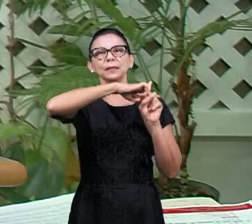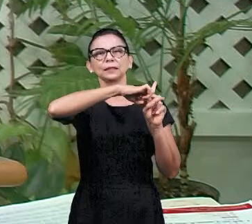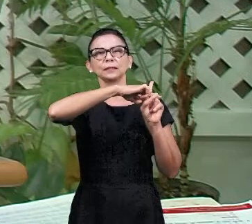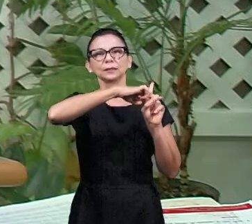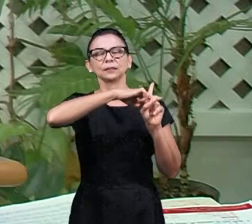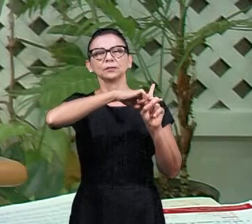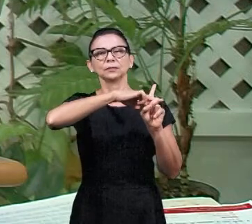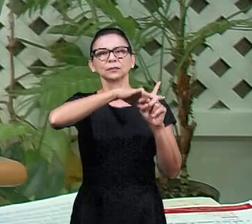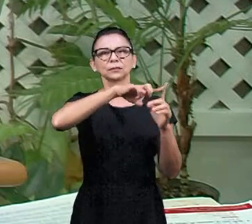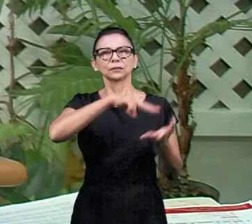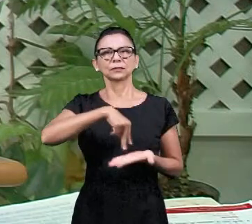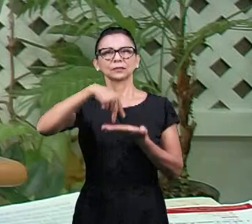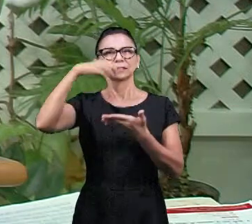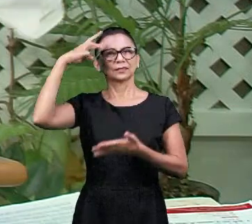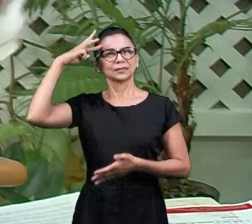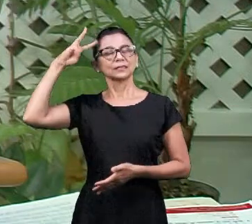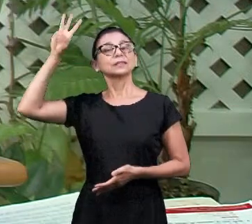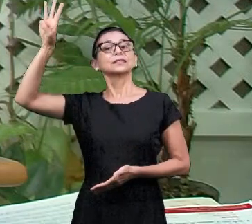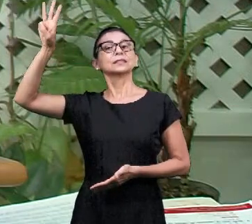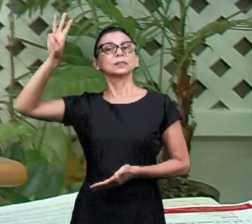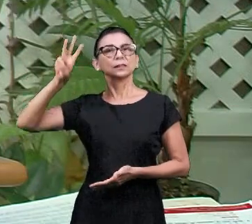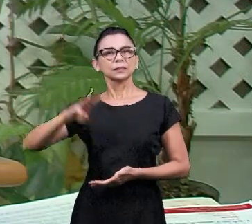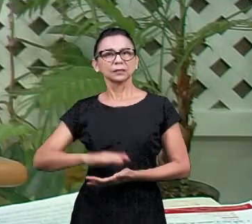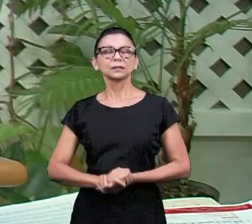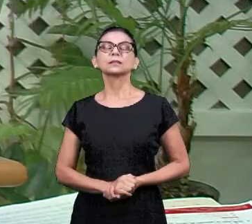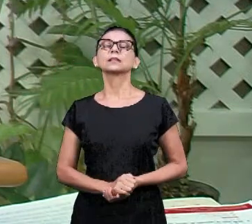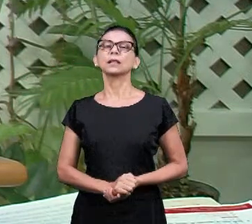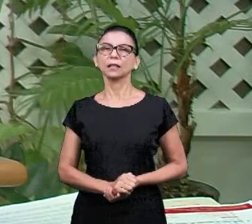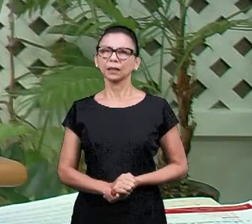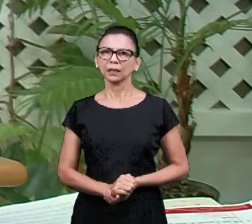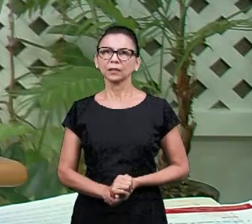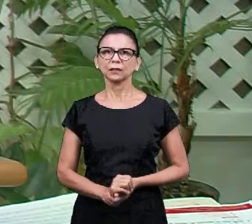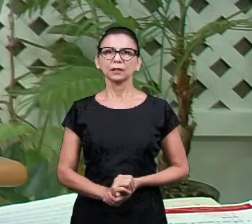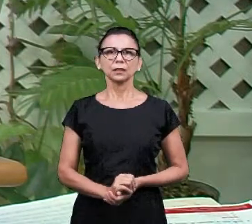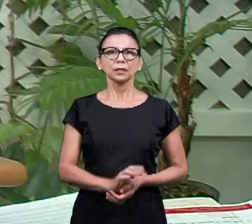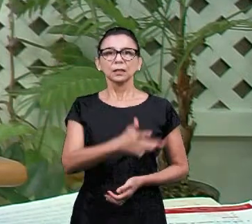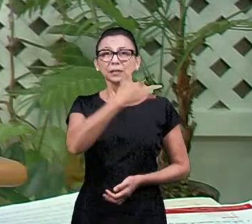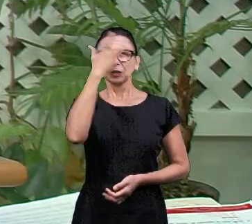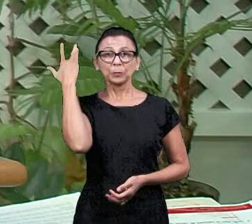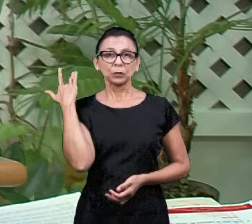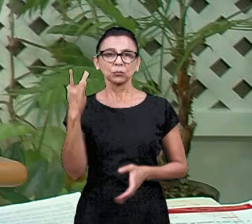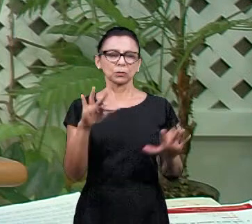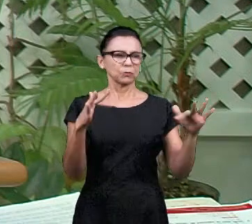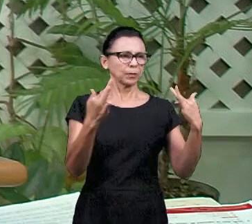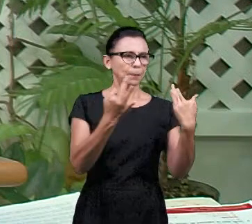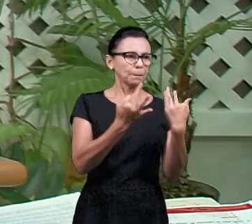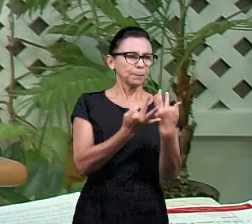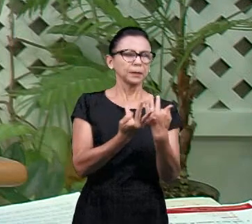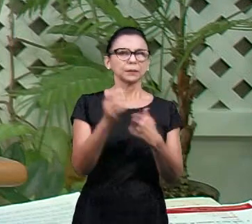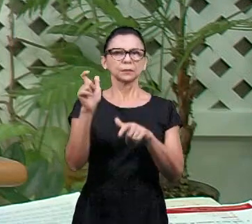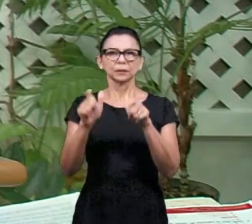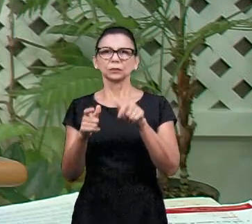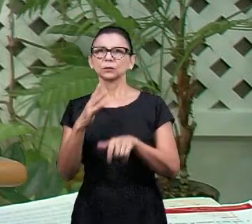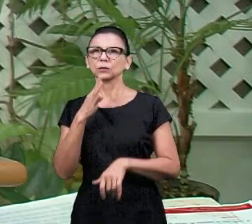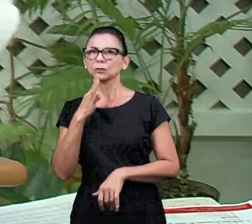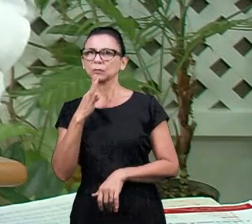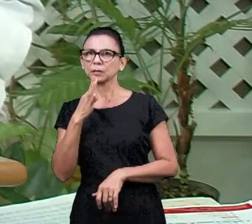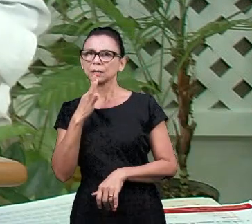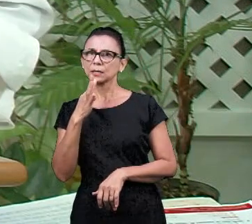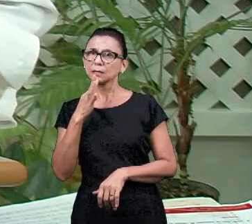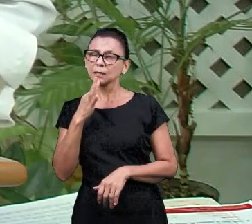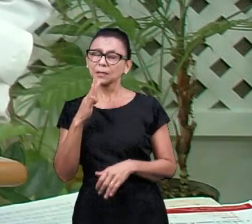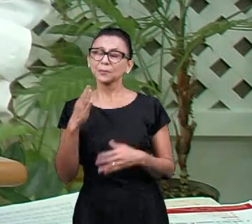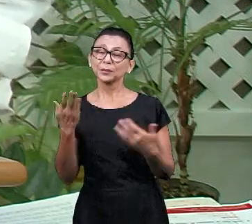avons perdu des amis, des voisins, des membres de la famille, des connaissances. Ils nous laissons plusieurs fois